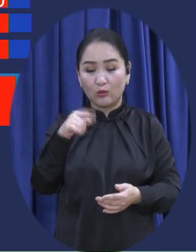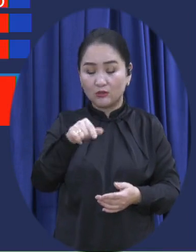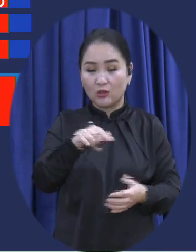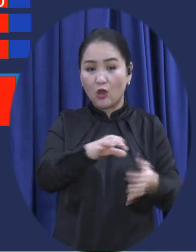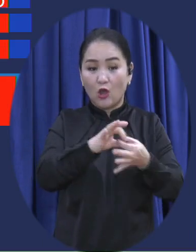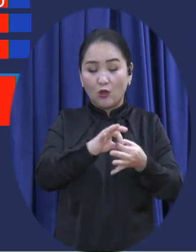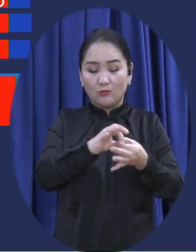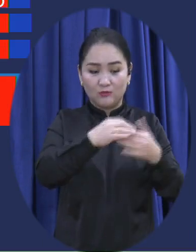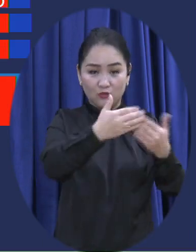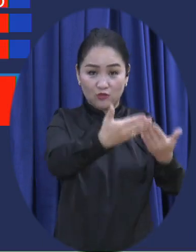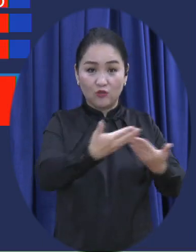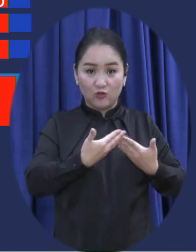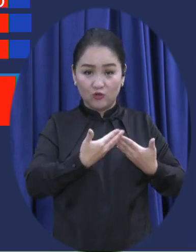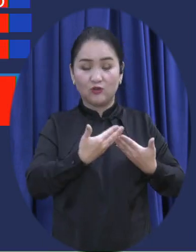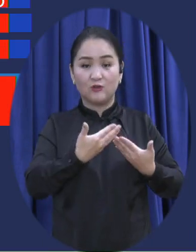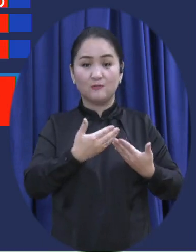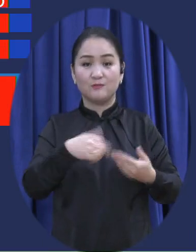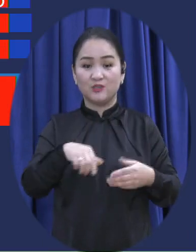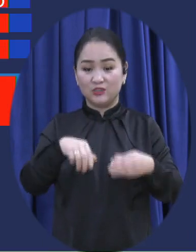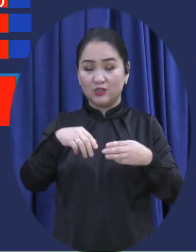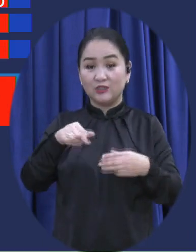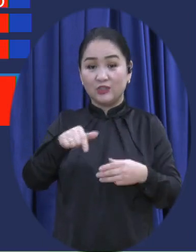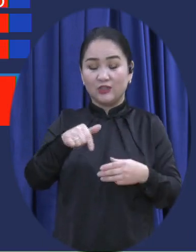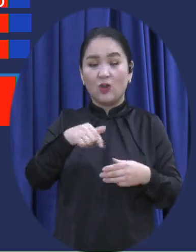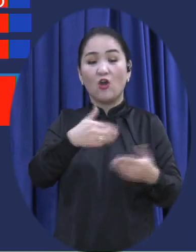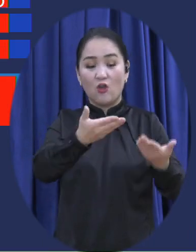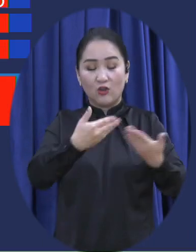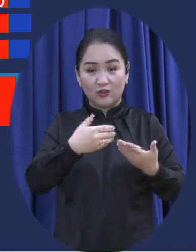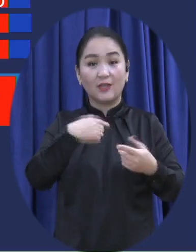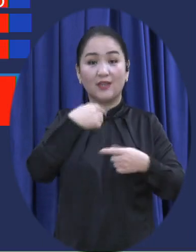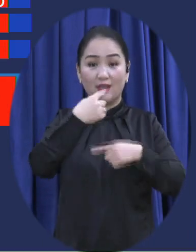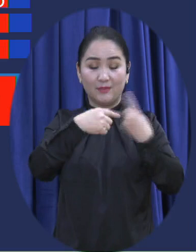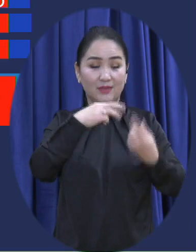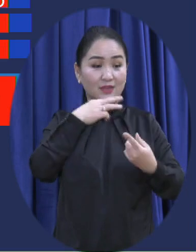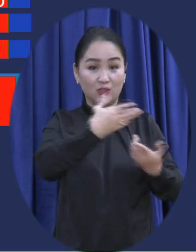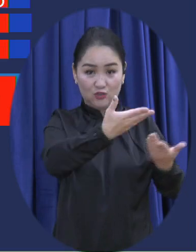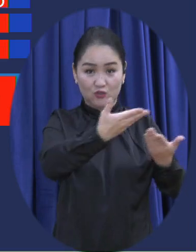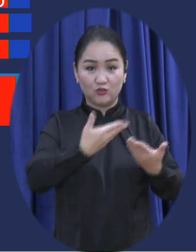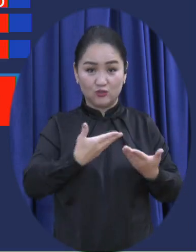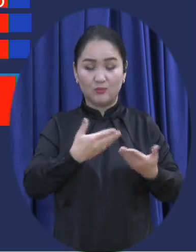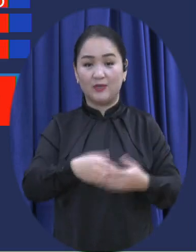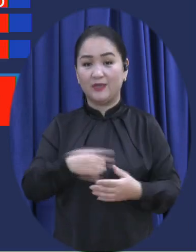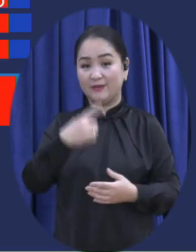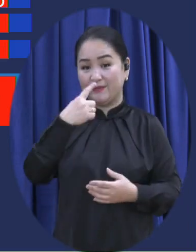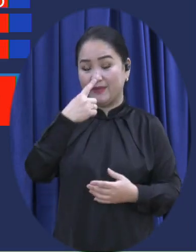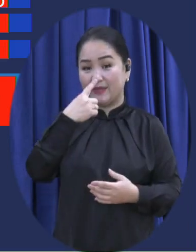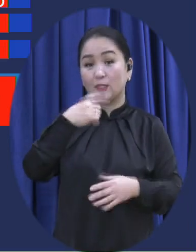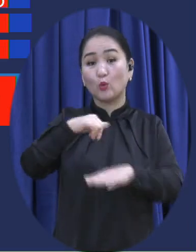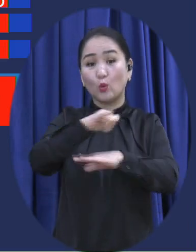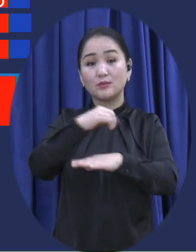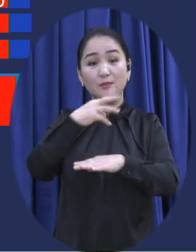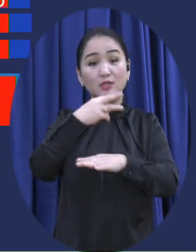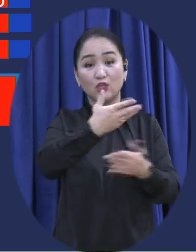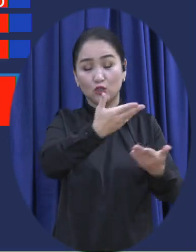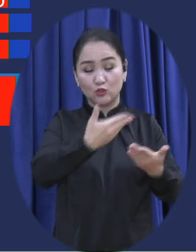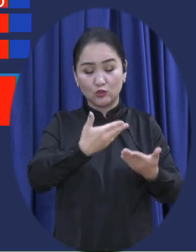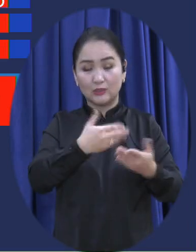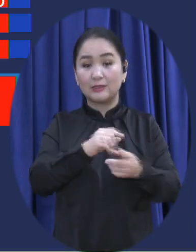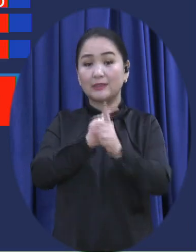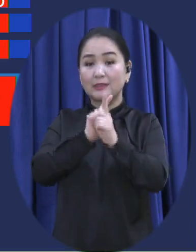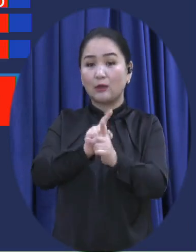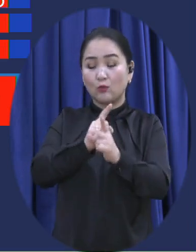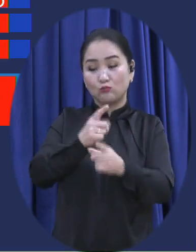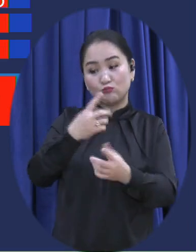өгөхөөр ийм одоо хүлээлгэн өгнө гэдгээ бол бүгд найрамдах ард улсын тал бол мэдээлсэн. За энэний дагуу бид нар бол